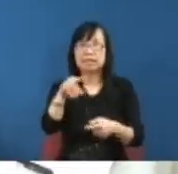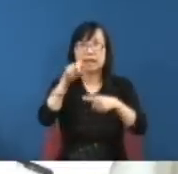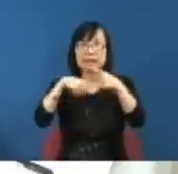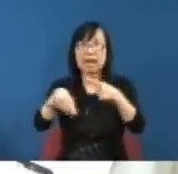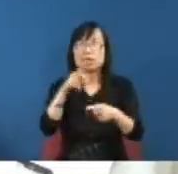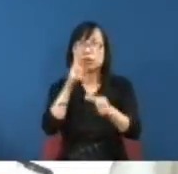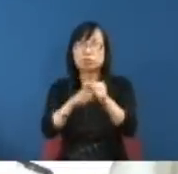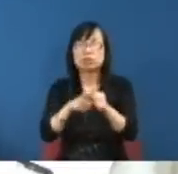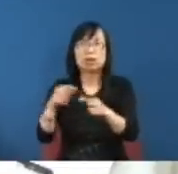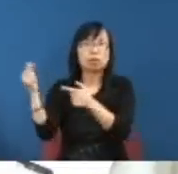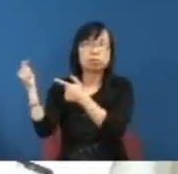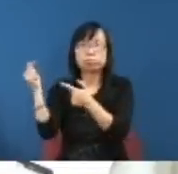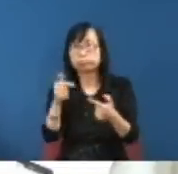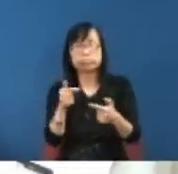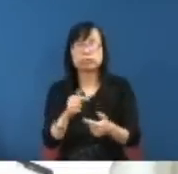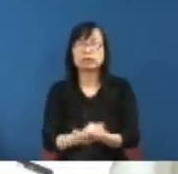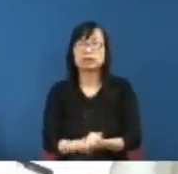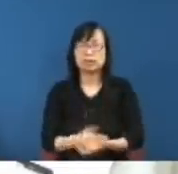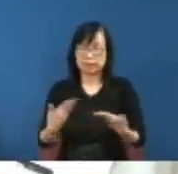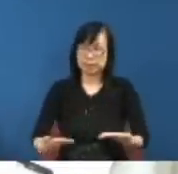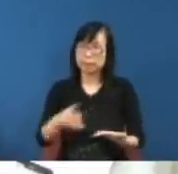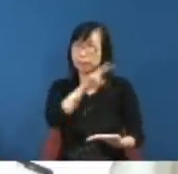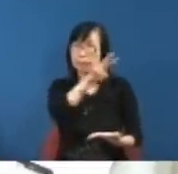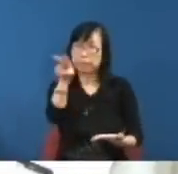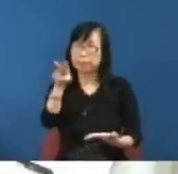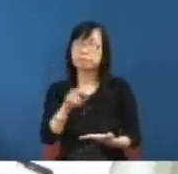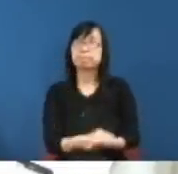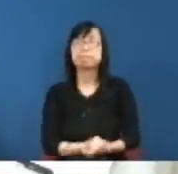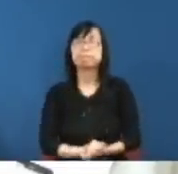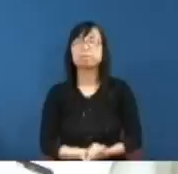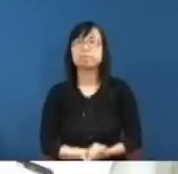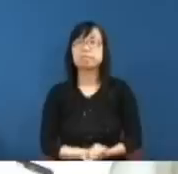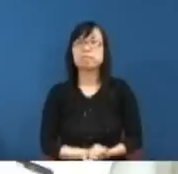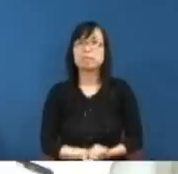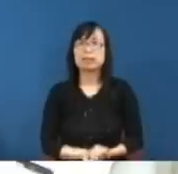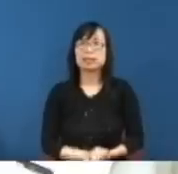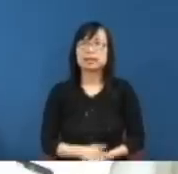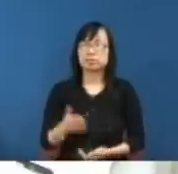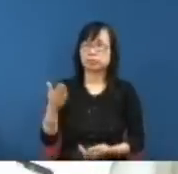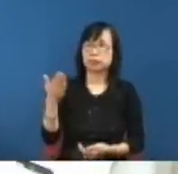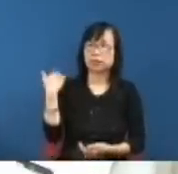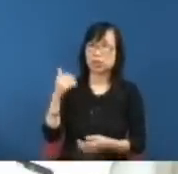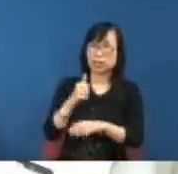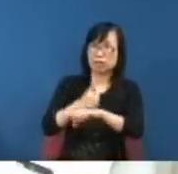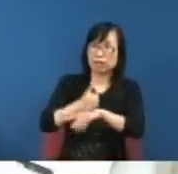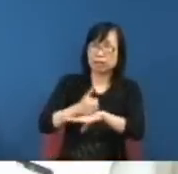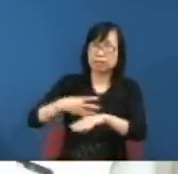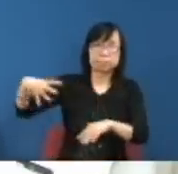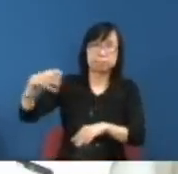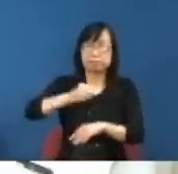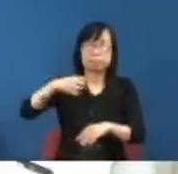路咁食落去嗱，今日我哋睇到嘅個果就係呢樣嘢啦，就係話即係當呢個列根當咗政之後